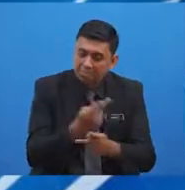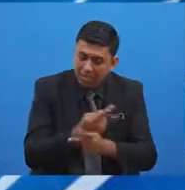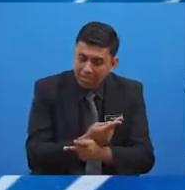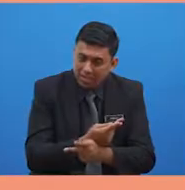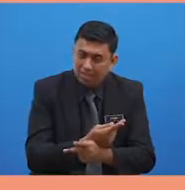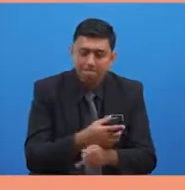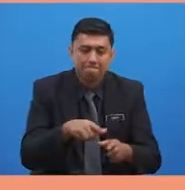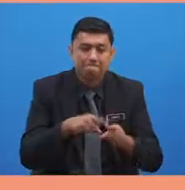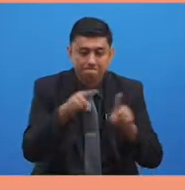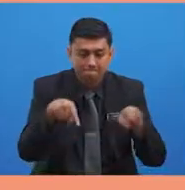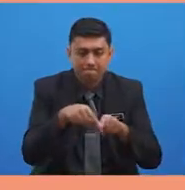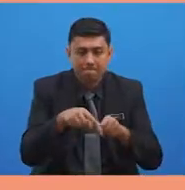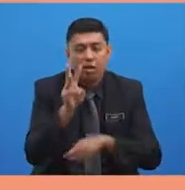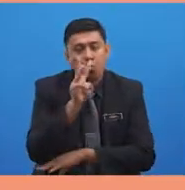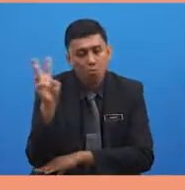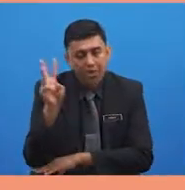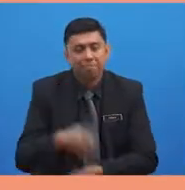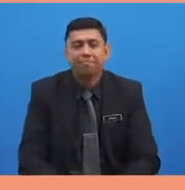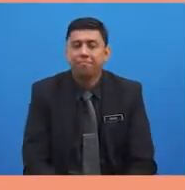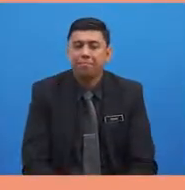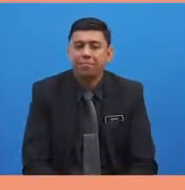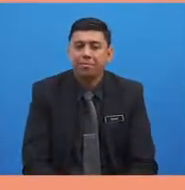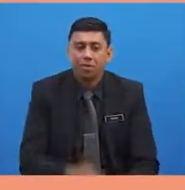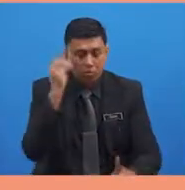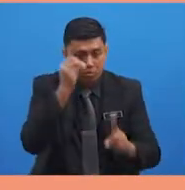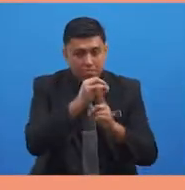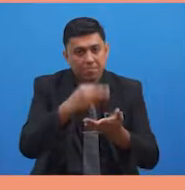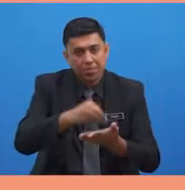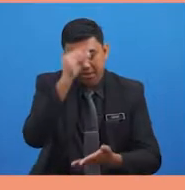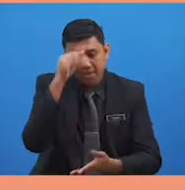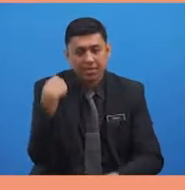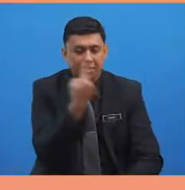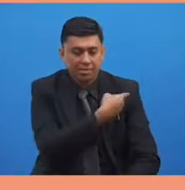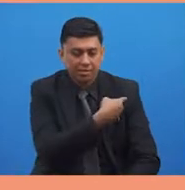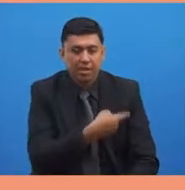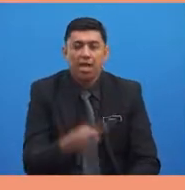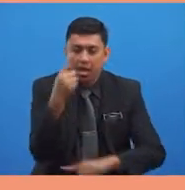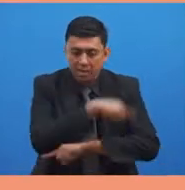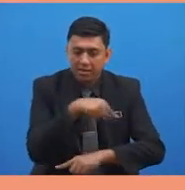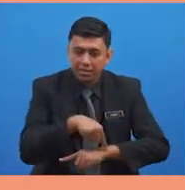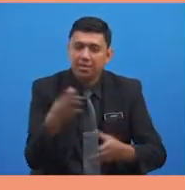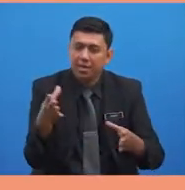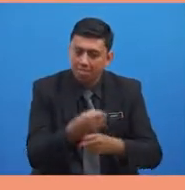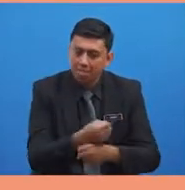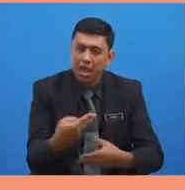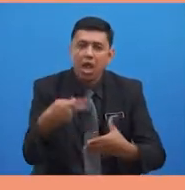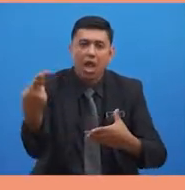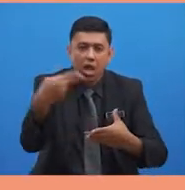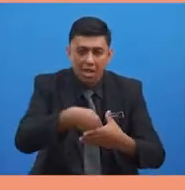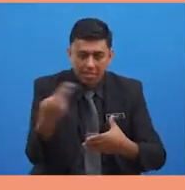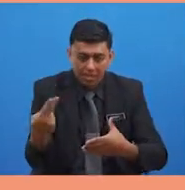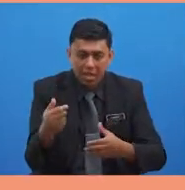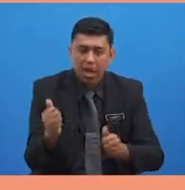web. Objektif pembelajaran kita pada hari ini ialah murid dapat menghasilkan atur